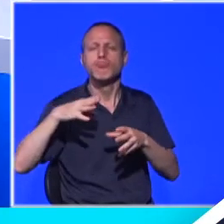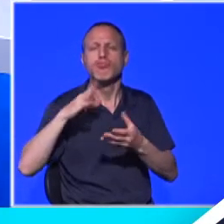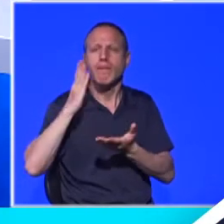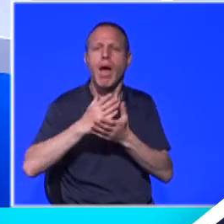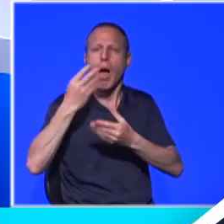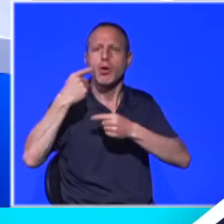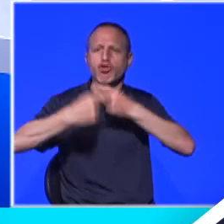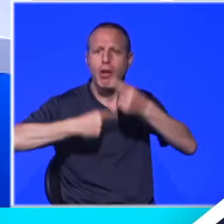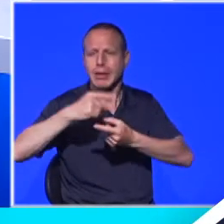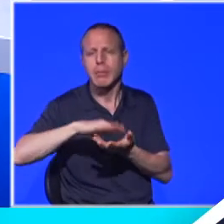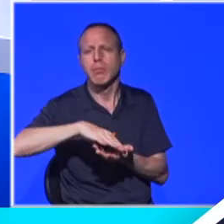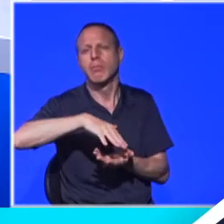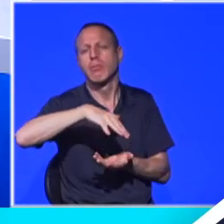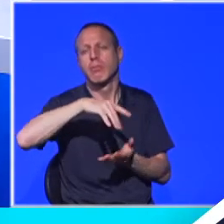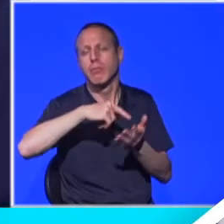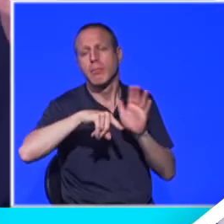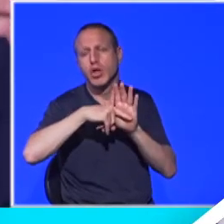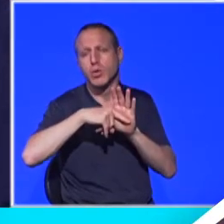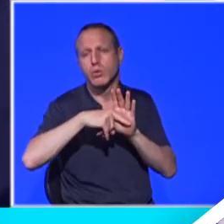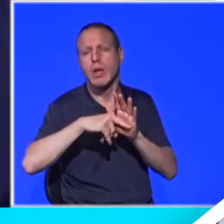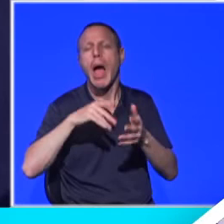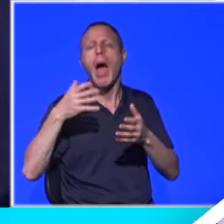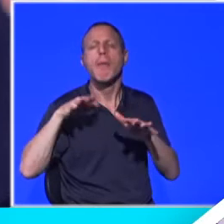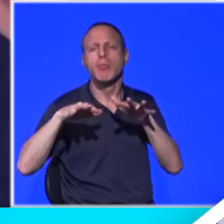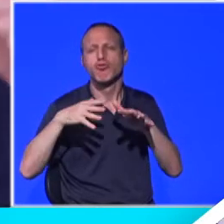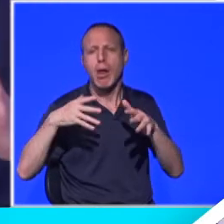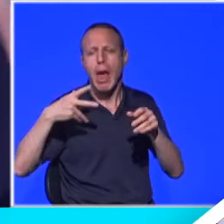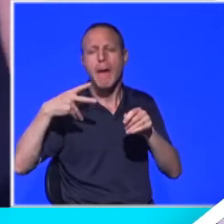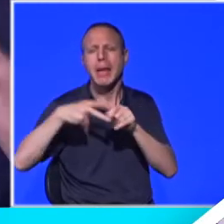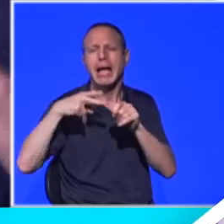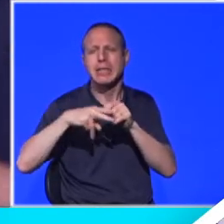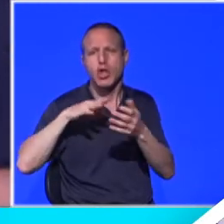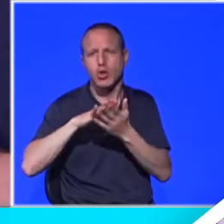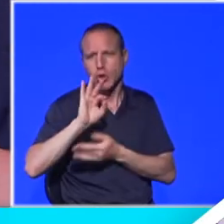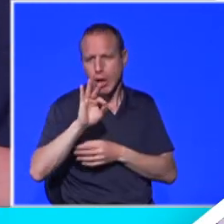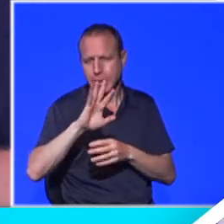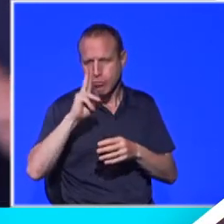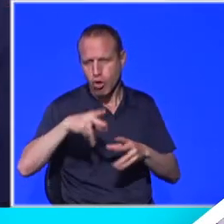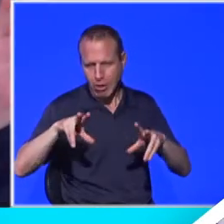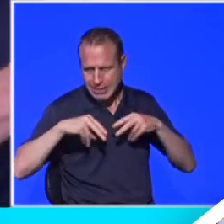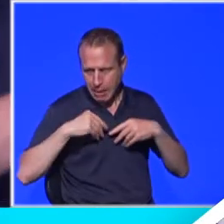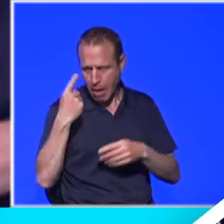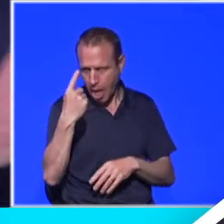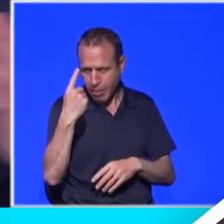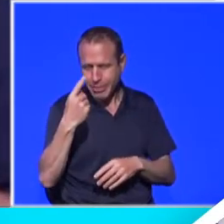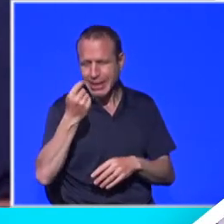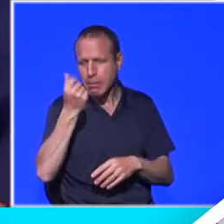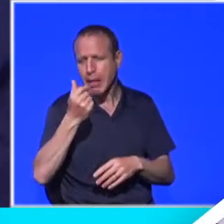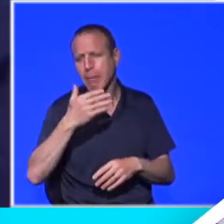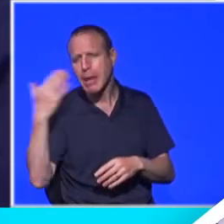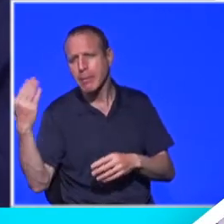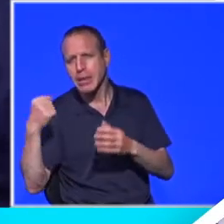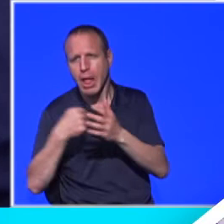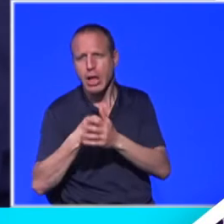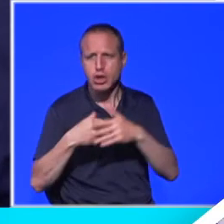שנים, הממשלה בפועל מקצצת את ההוצאות שלה. אם יש קונצנזוס, אחד, כמעט מימין עד שמאל,